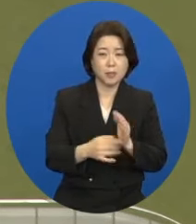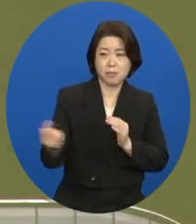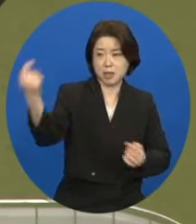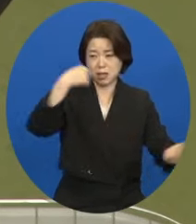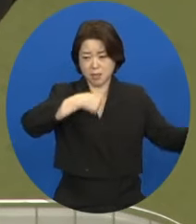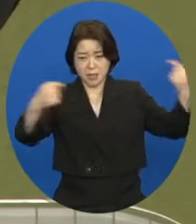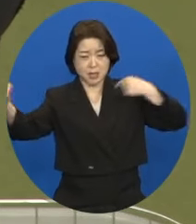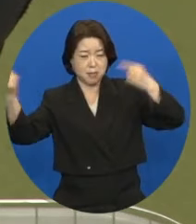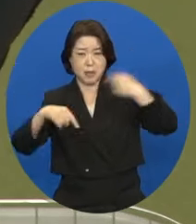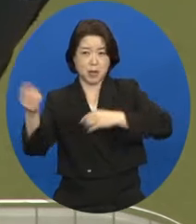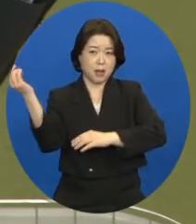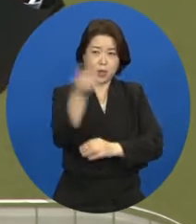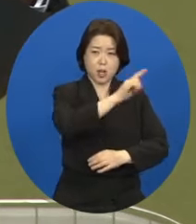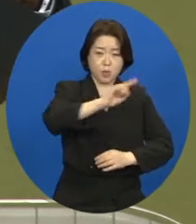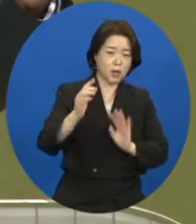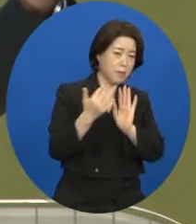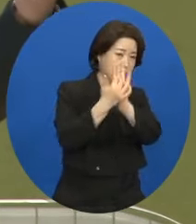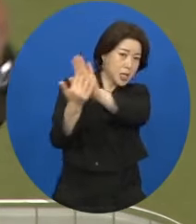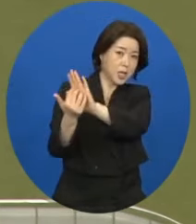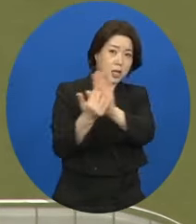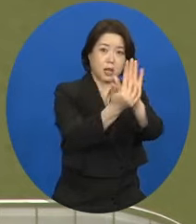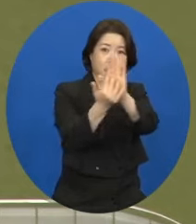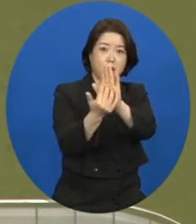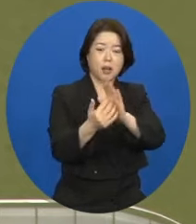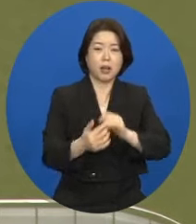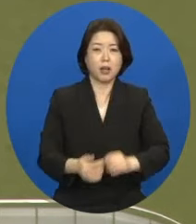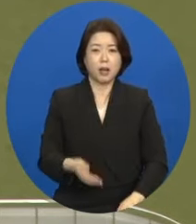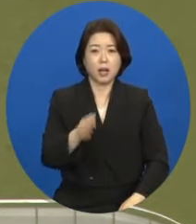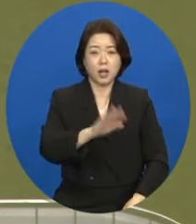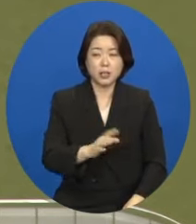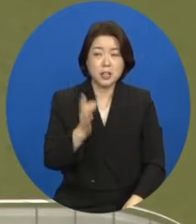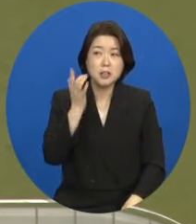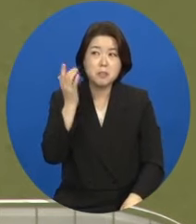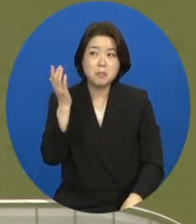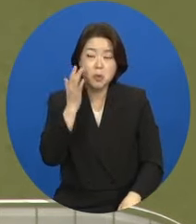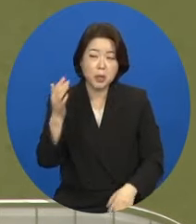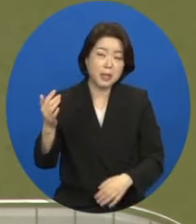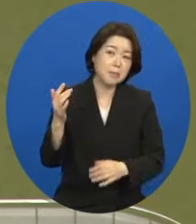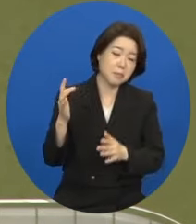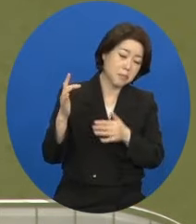화살과 칼날을 다 피했어요. 근데 모기의 침 한 방에 죽은 겁니다.